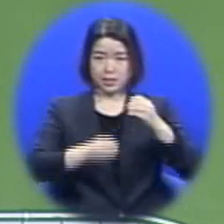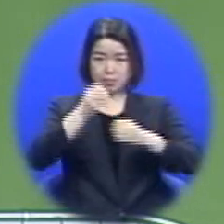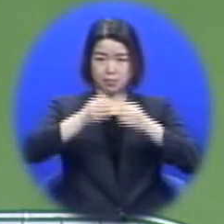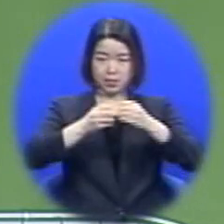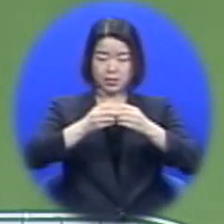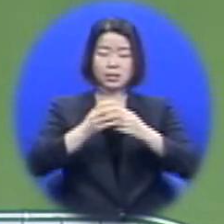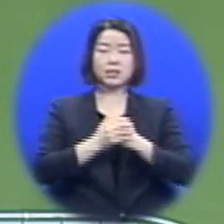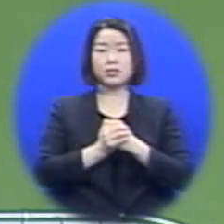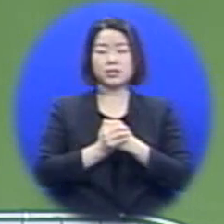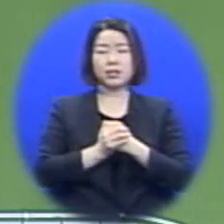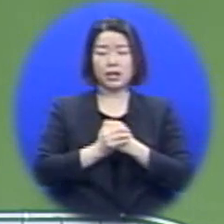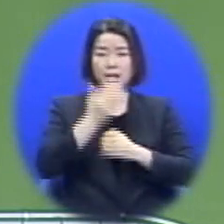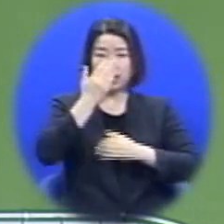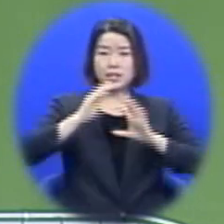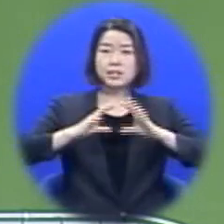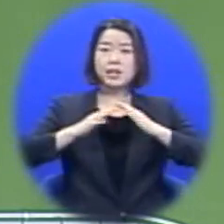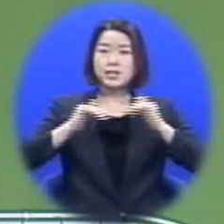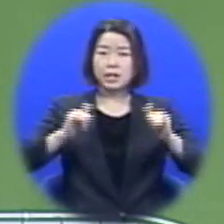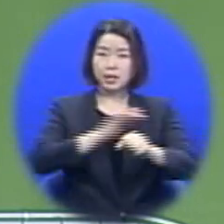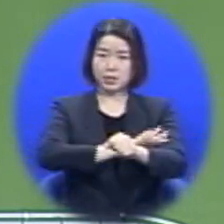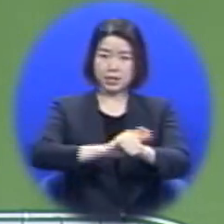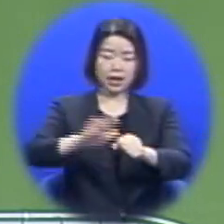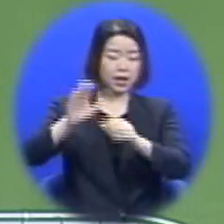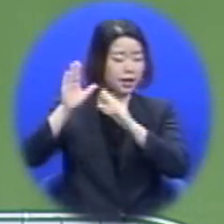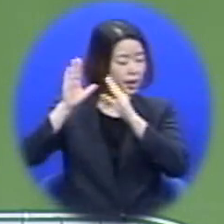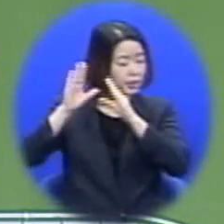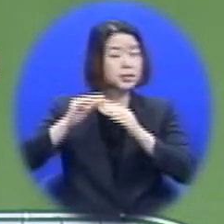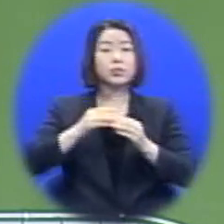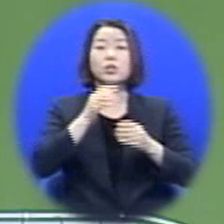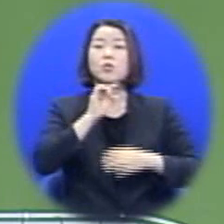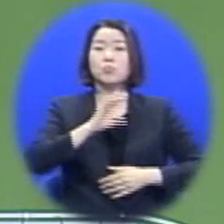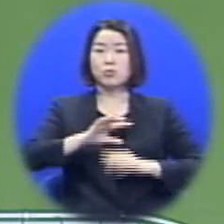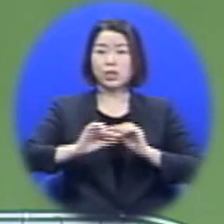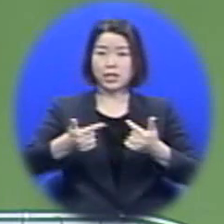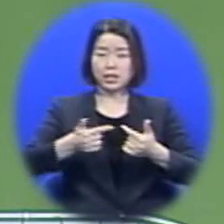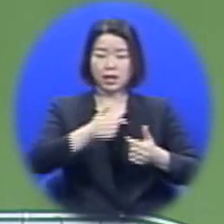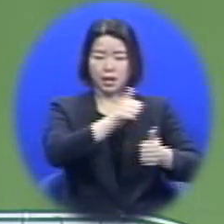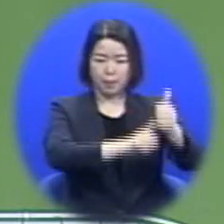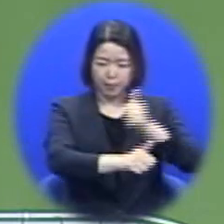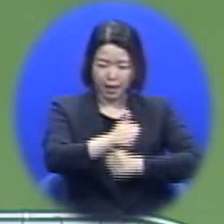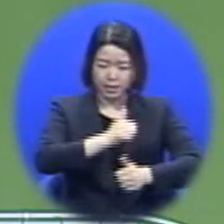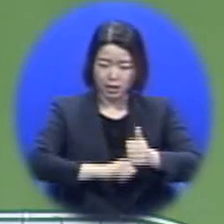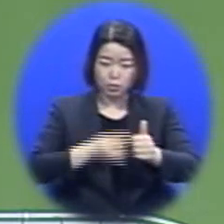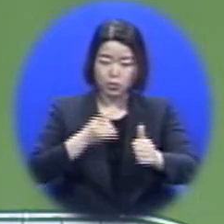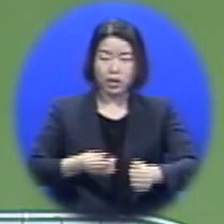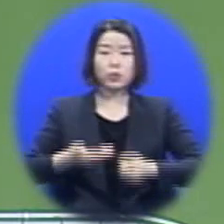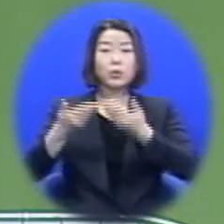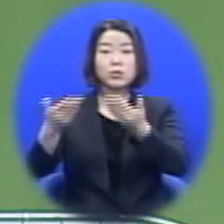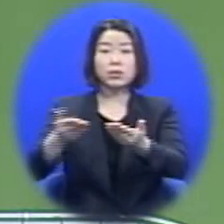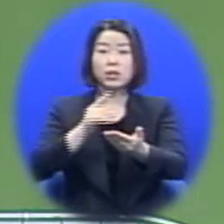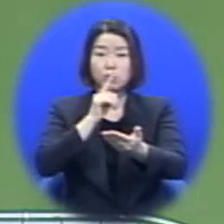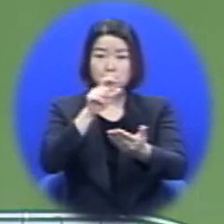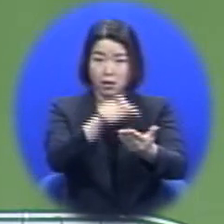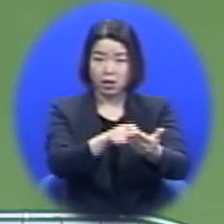메시지를 이스라엘 백성들이 잘 들을 뿐만 아니고 자손들에게도 전해주라는 겁니다. 자손들에게.